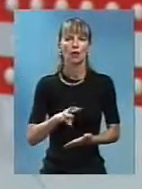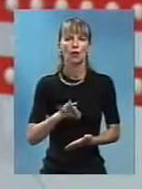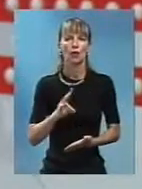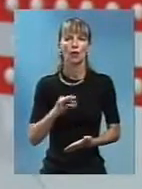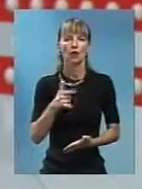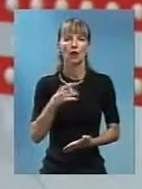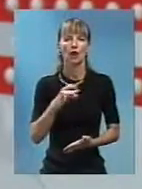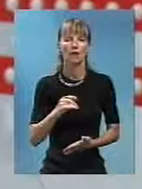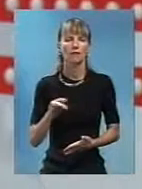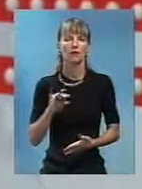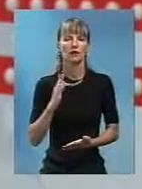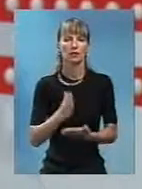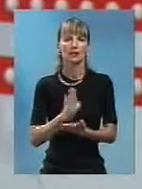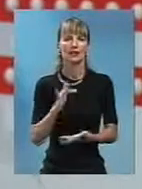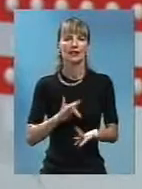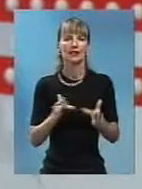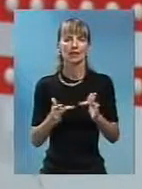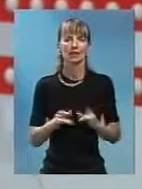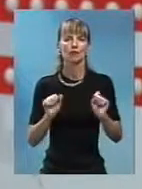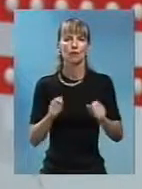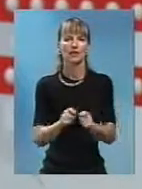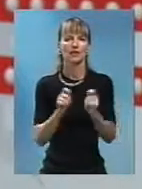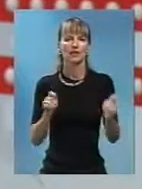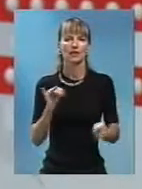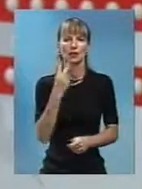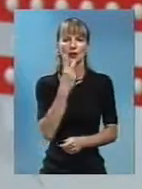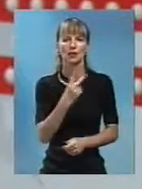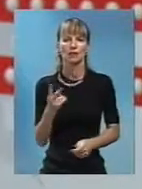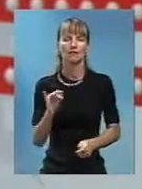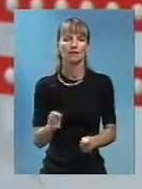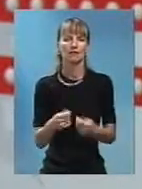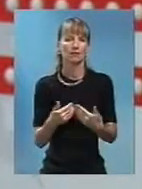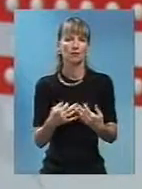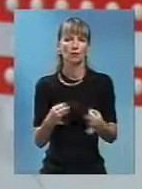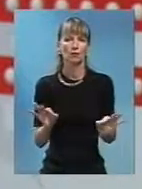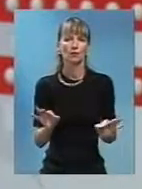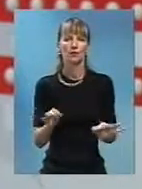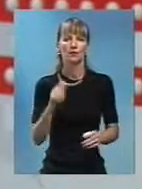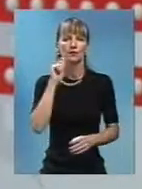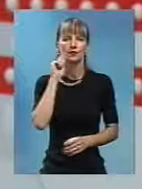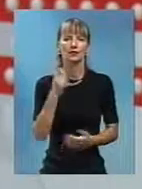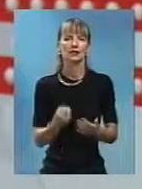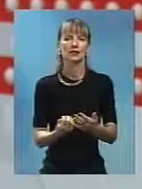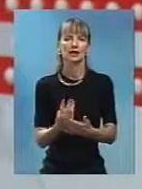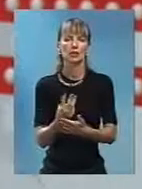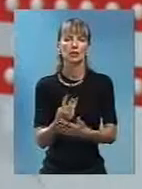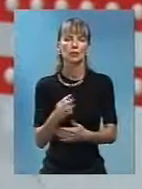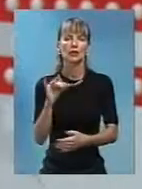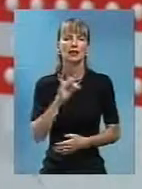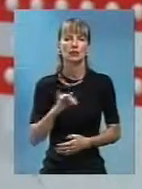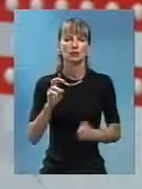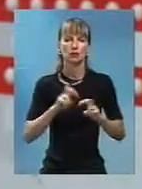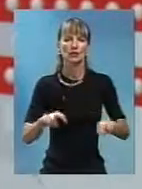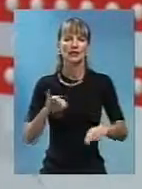яка є, до речі, в інтернеті, її можна відкрити, подивитись її в відкритому доступі. «Український тризуб. Історія дослідження